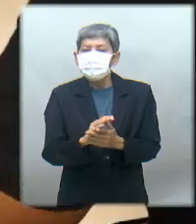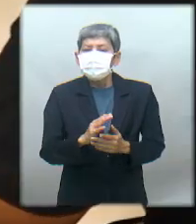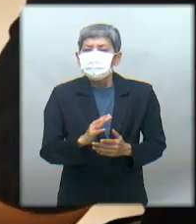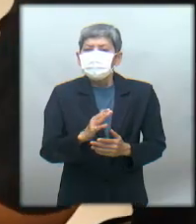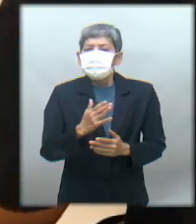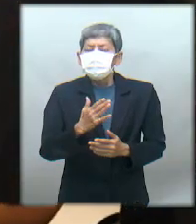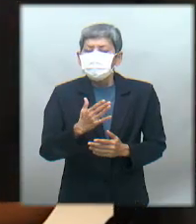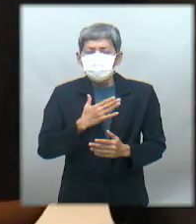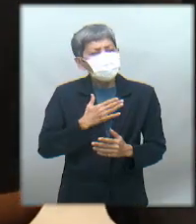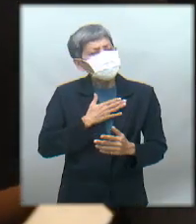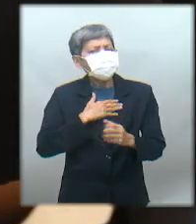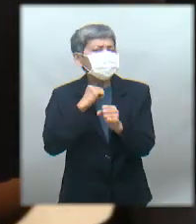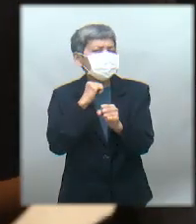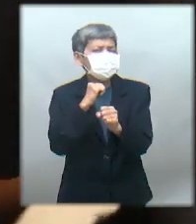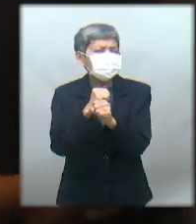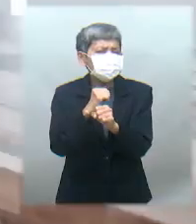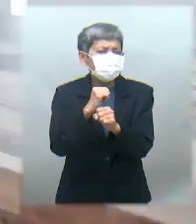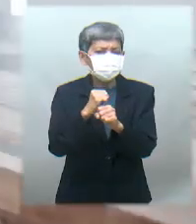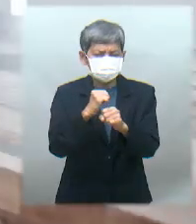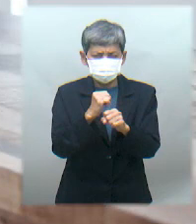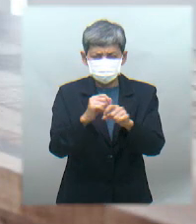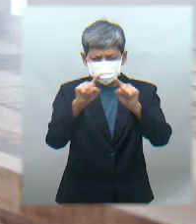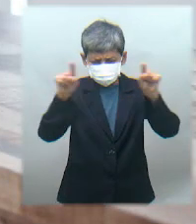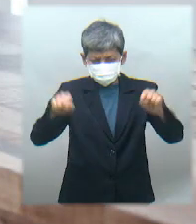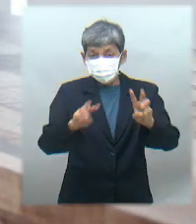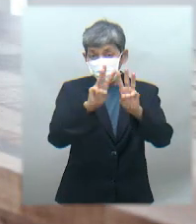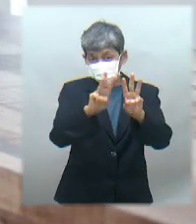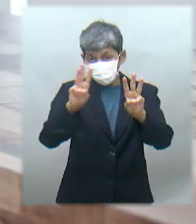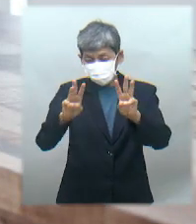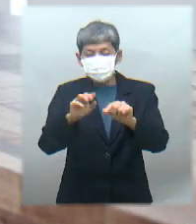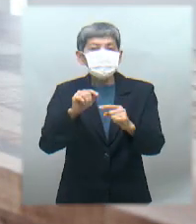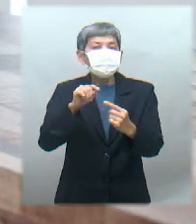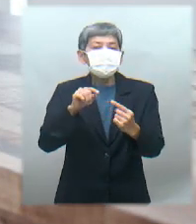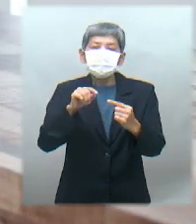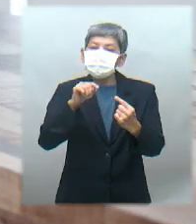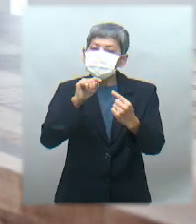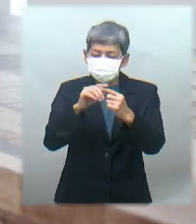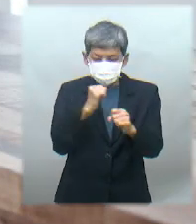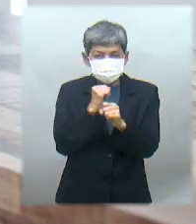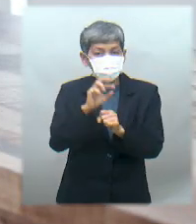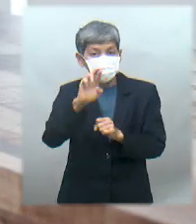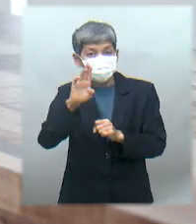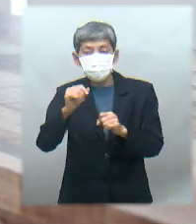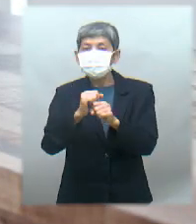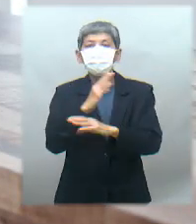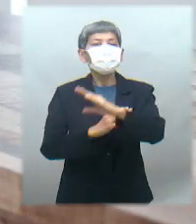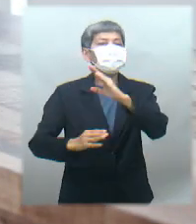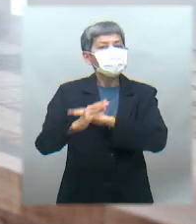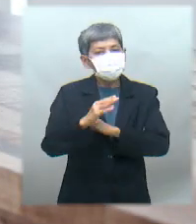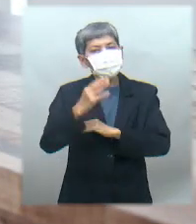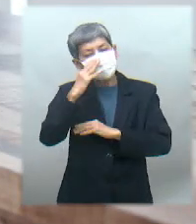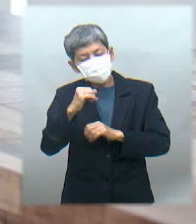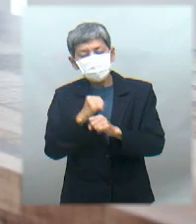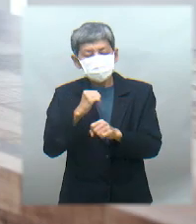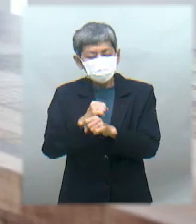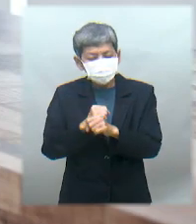ส่นหนึก็คือปรับแต่งหนา Webครัให้คนพิการที่ทำงานในระบบของ Vulcan สามารถใช้